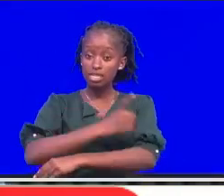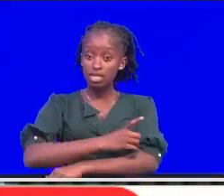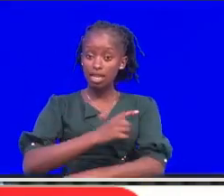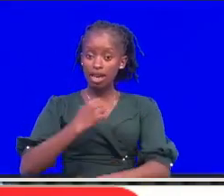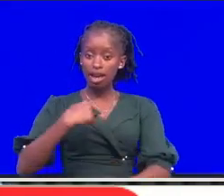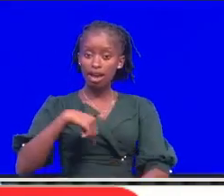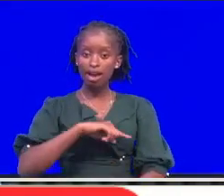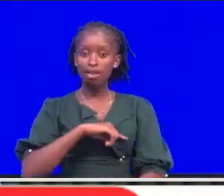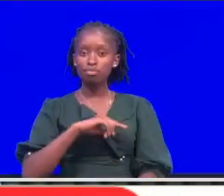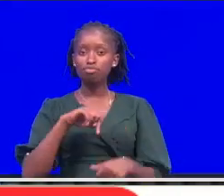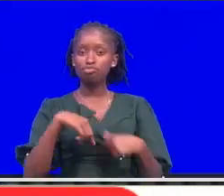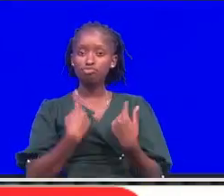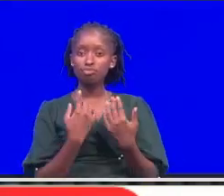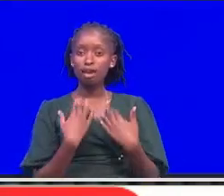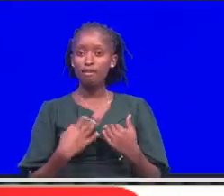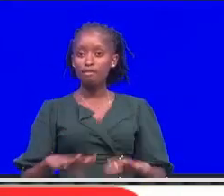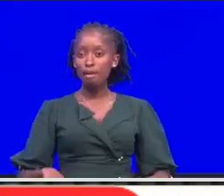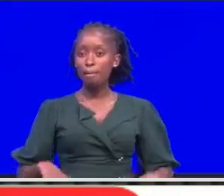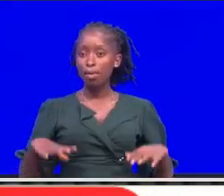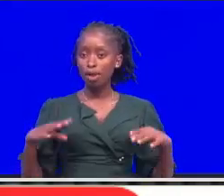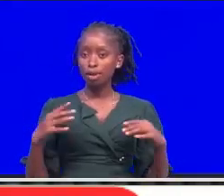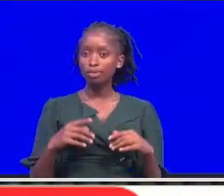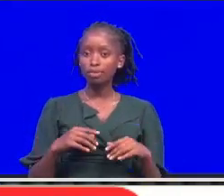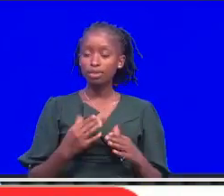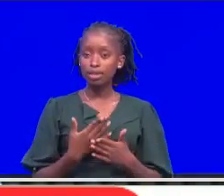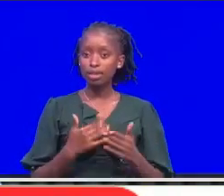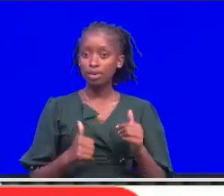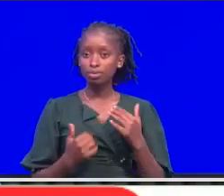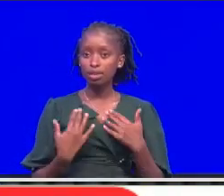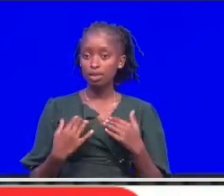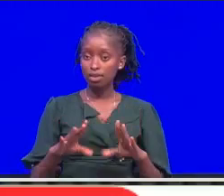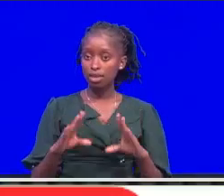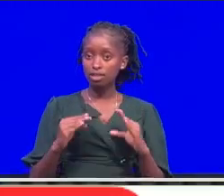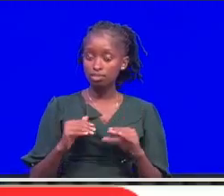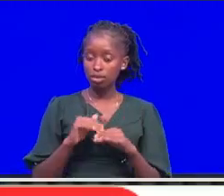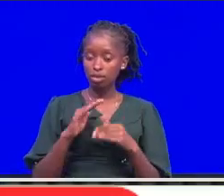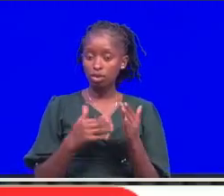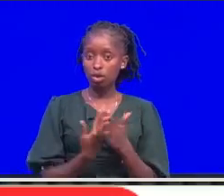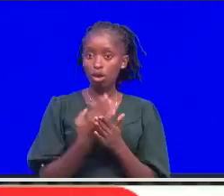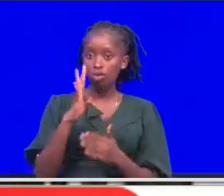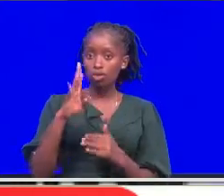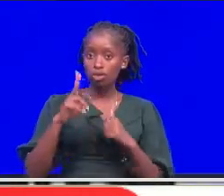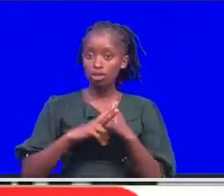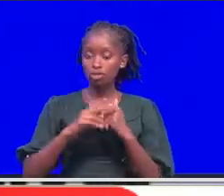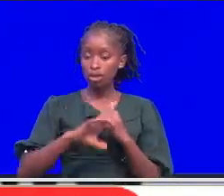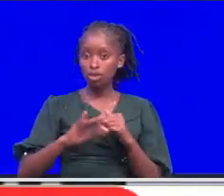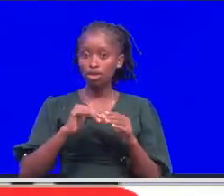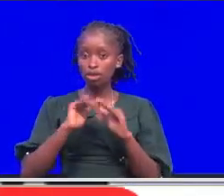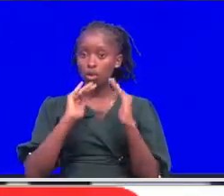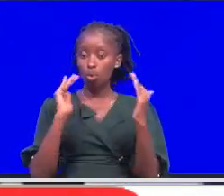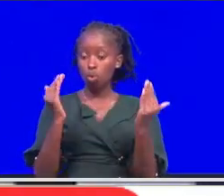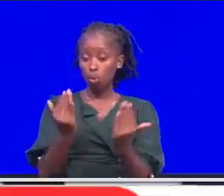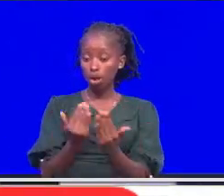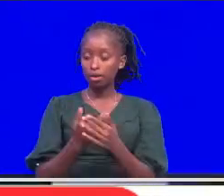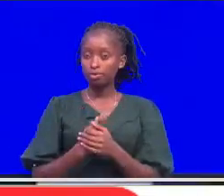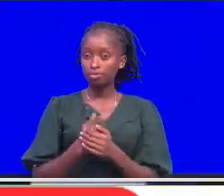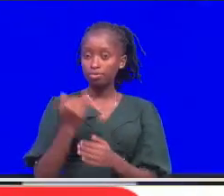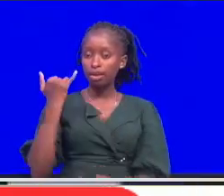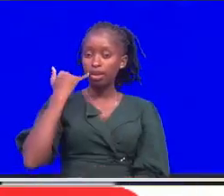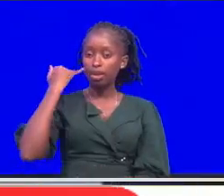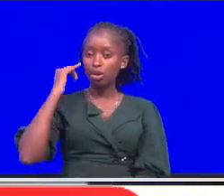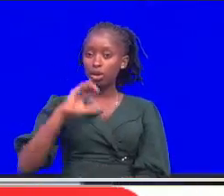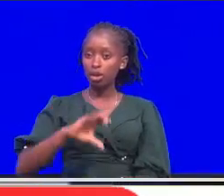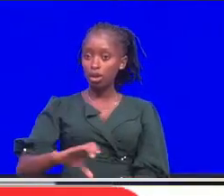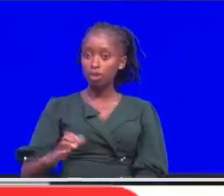tunajivunia swala zima la kukubalika katika kaunti zote 47 nchini. In Nakuru County, leaders